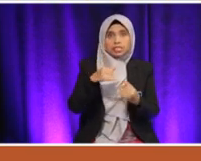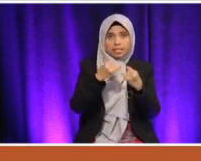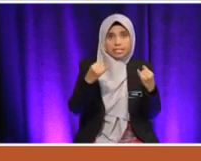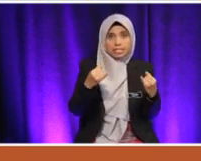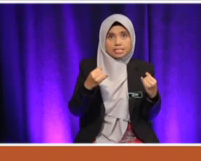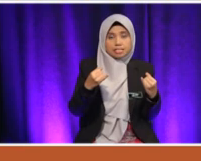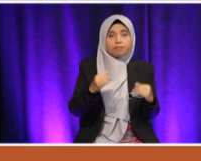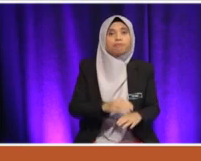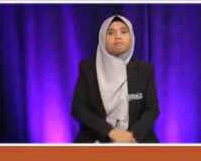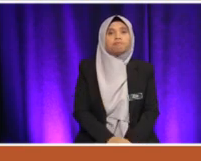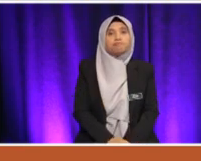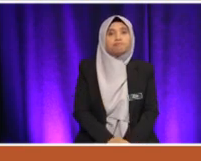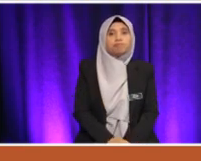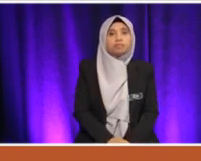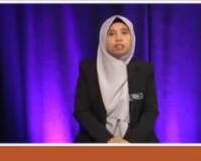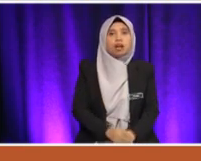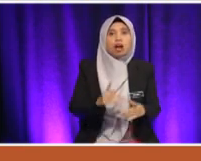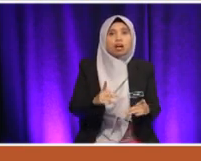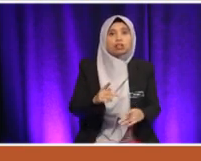itulo oke